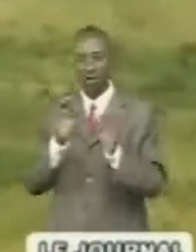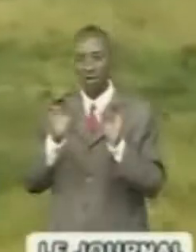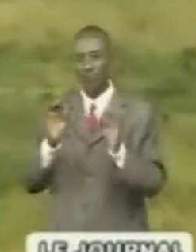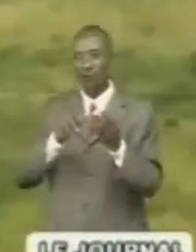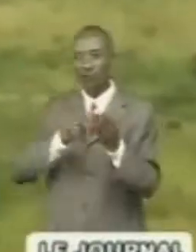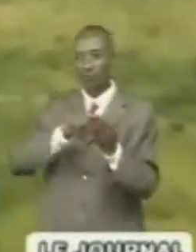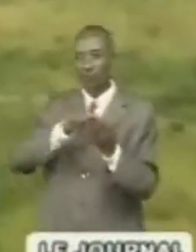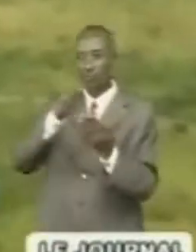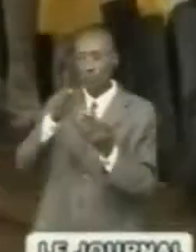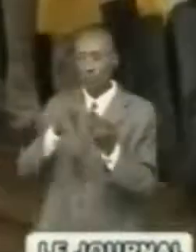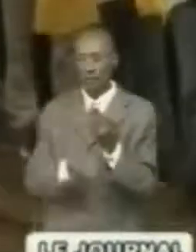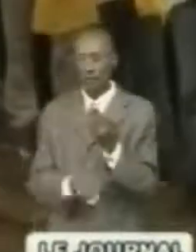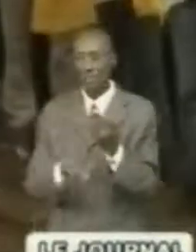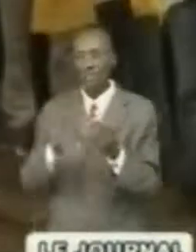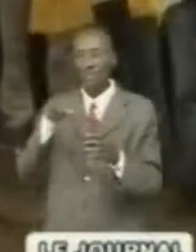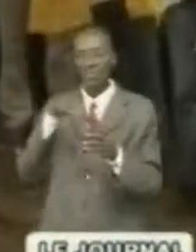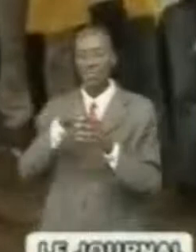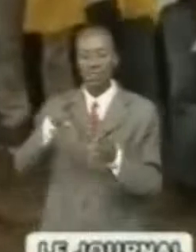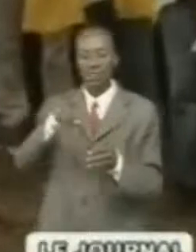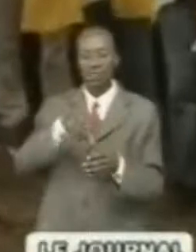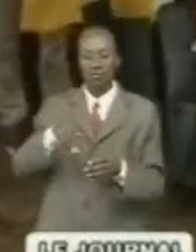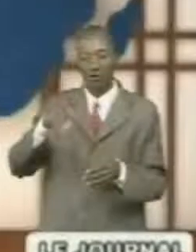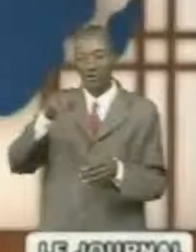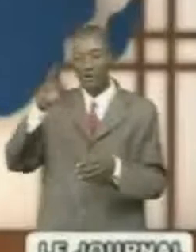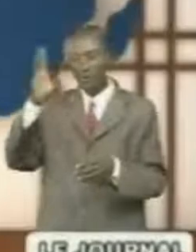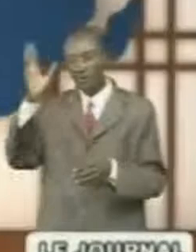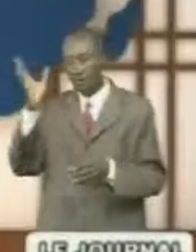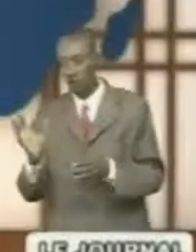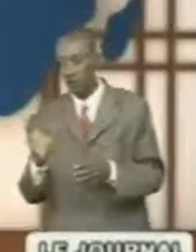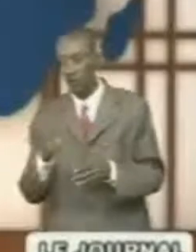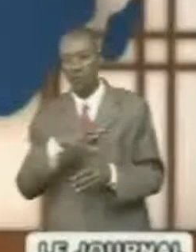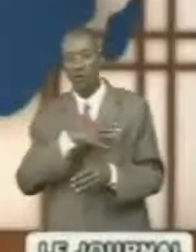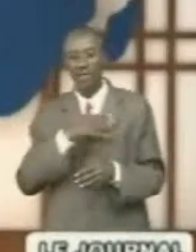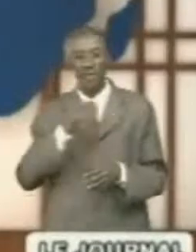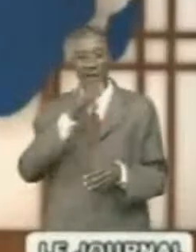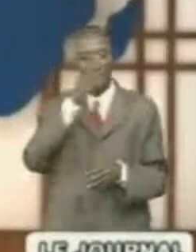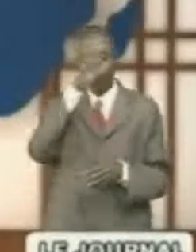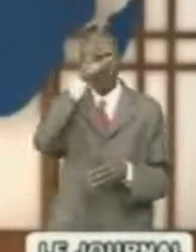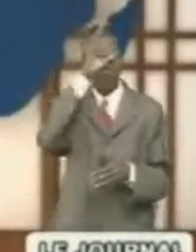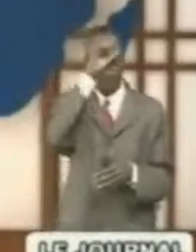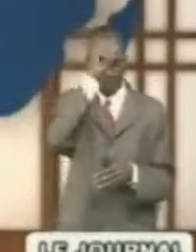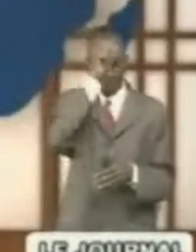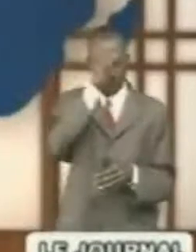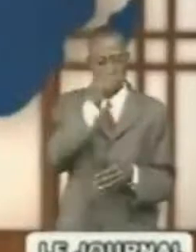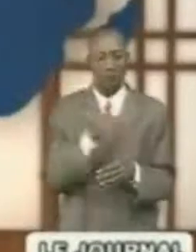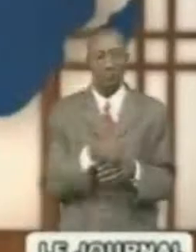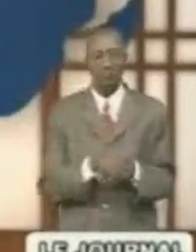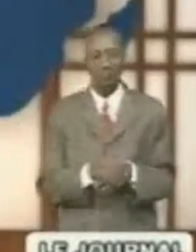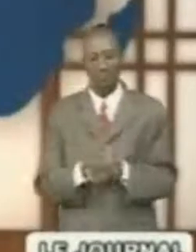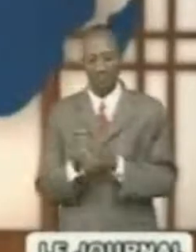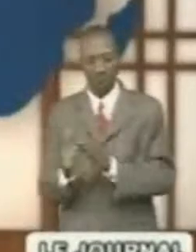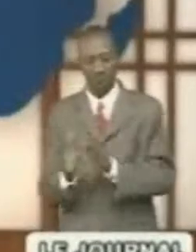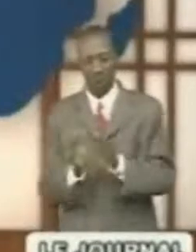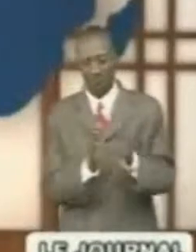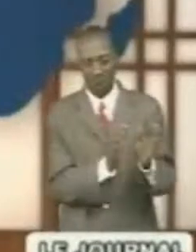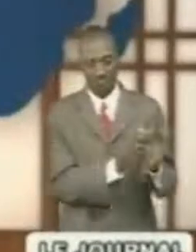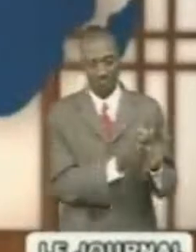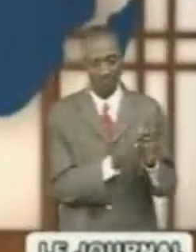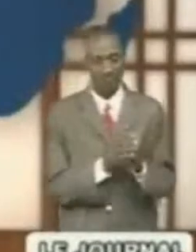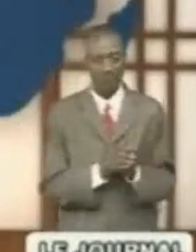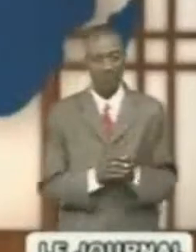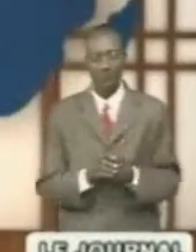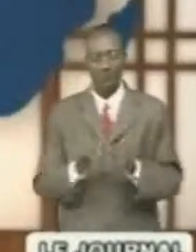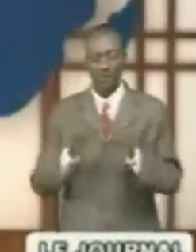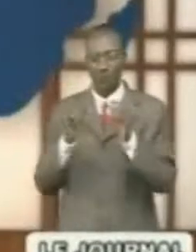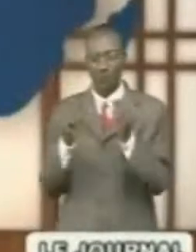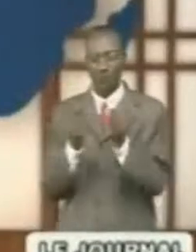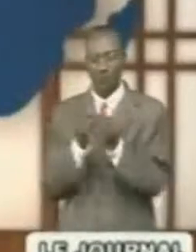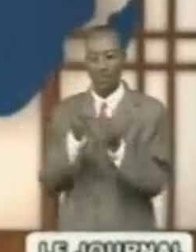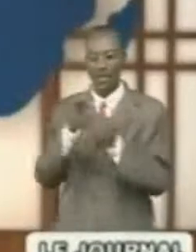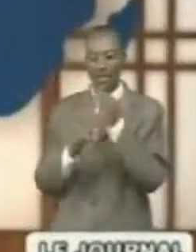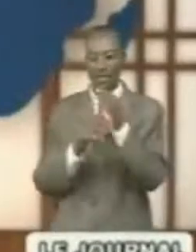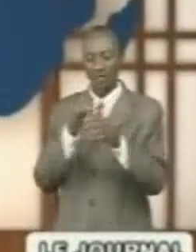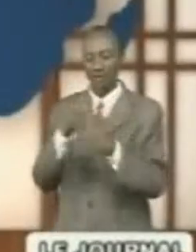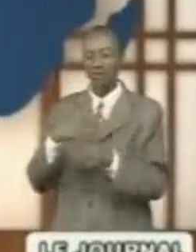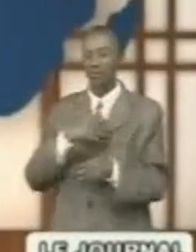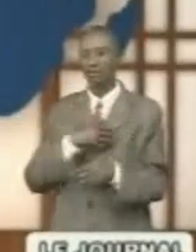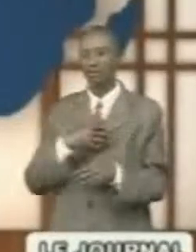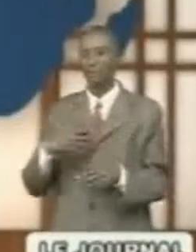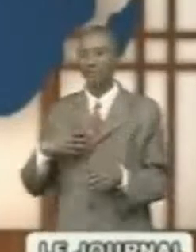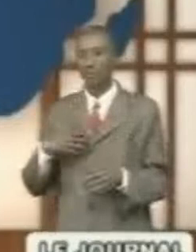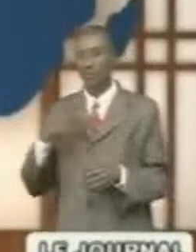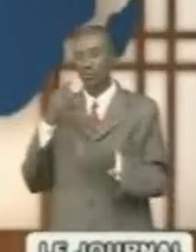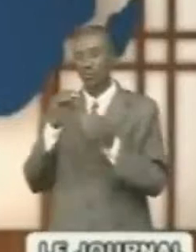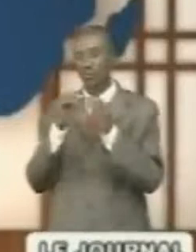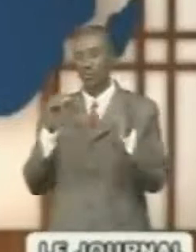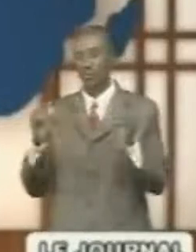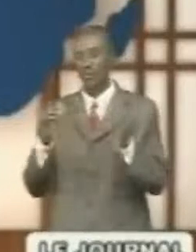les provinces du Bas-Congo et de Bandundu. La Ligue internationale des femmes pour la paix et la liberté